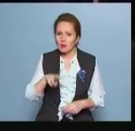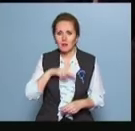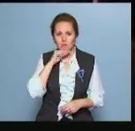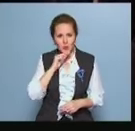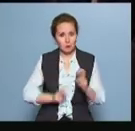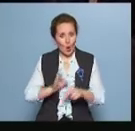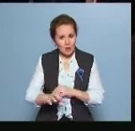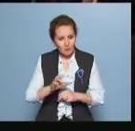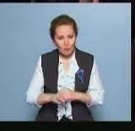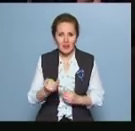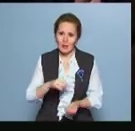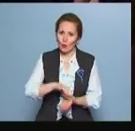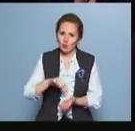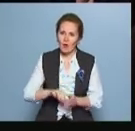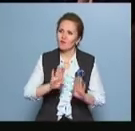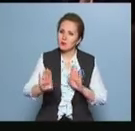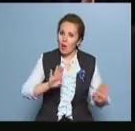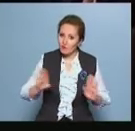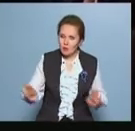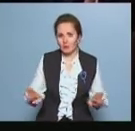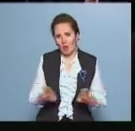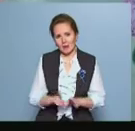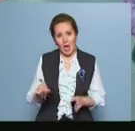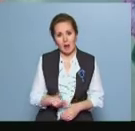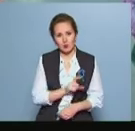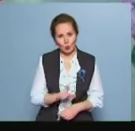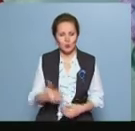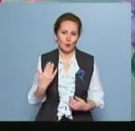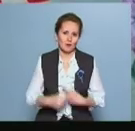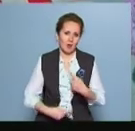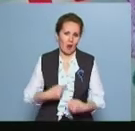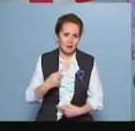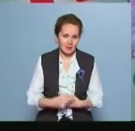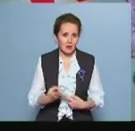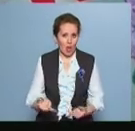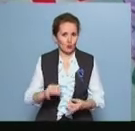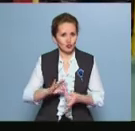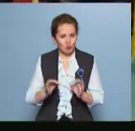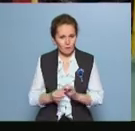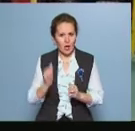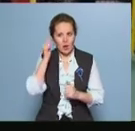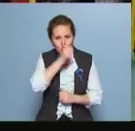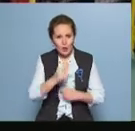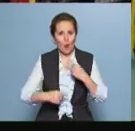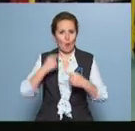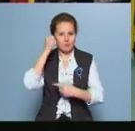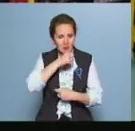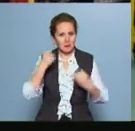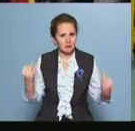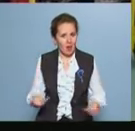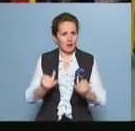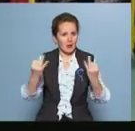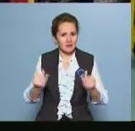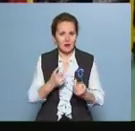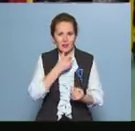работе интерактивных выставок. Такие экскурсии уже традиция для Ижевска, и год от года они становятся интереснее и привлекательнее для гостей